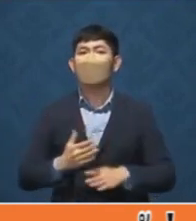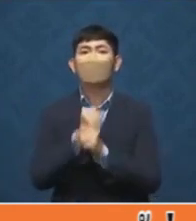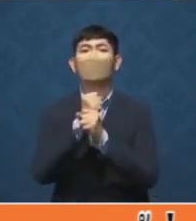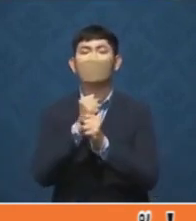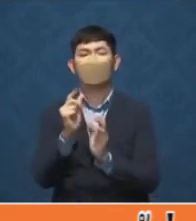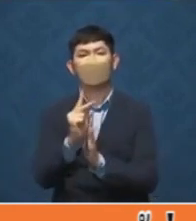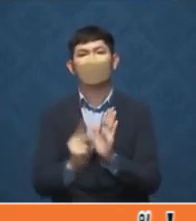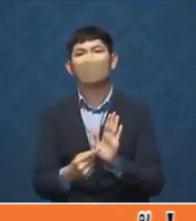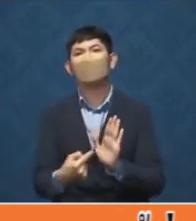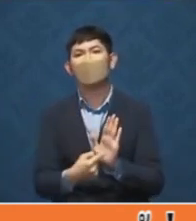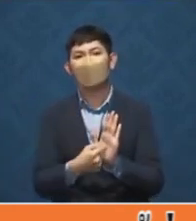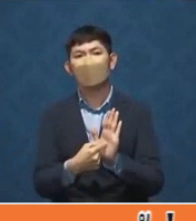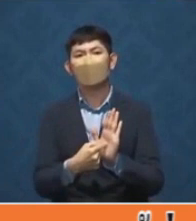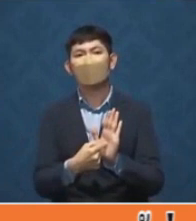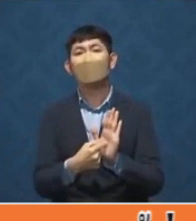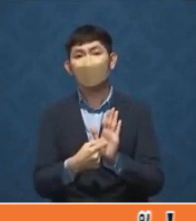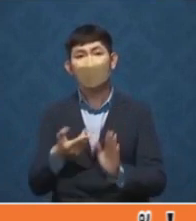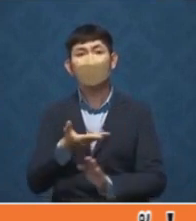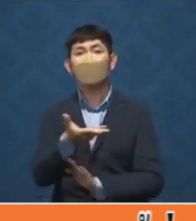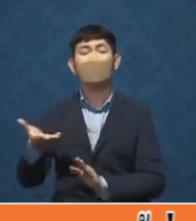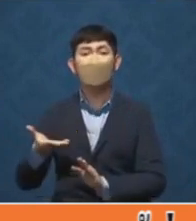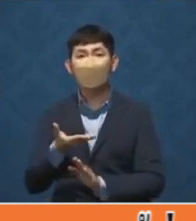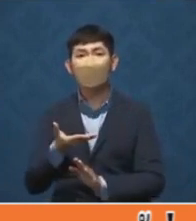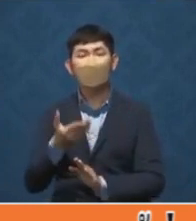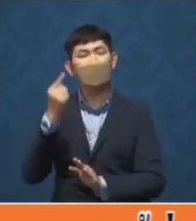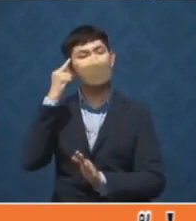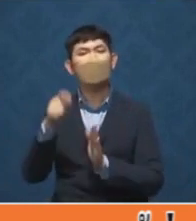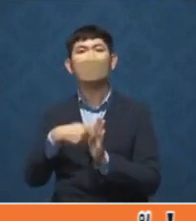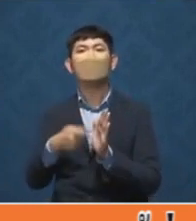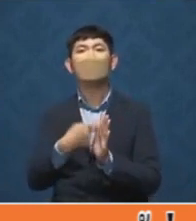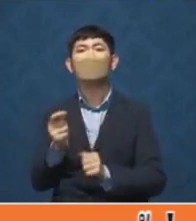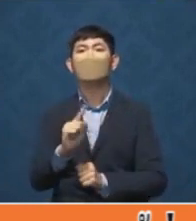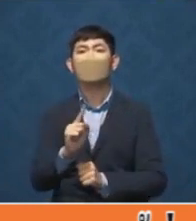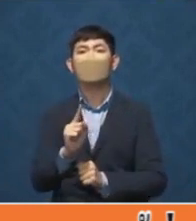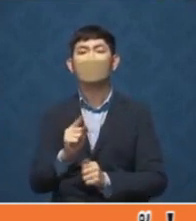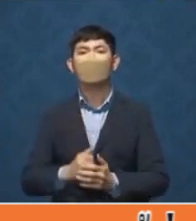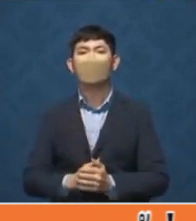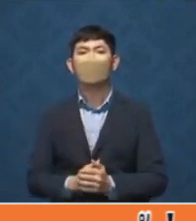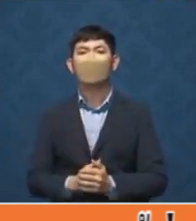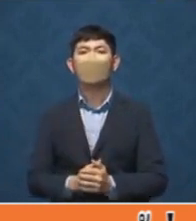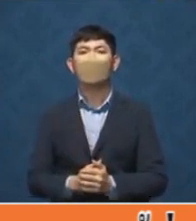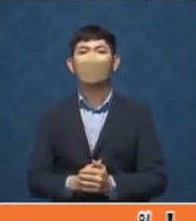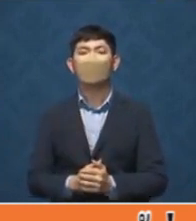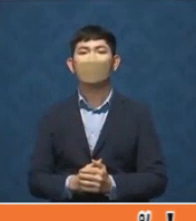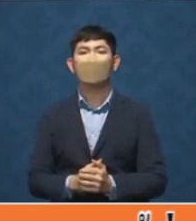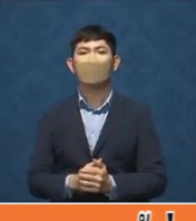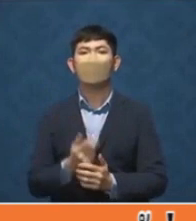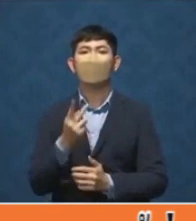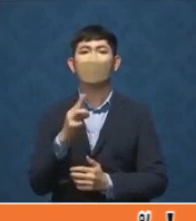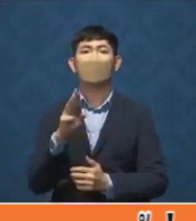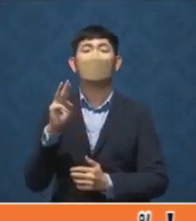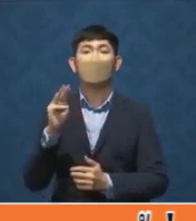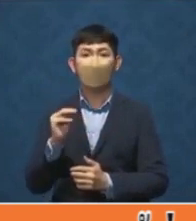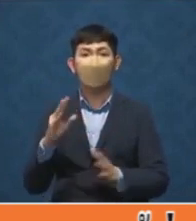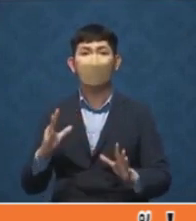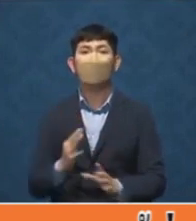หมายฉบับนี้เนี่ยพวกท่านจะให้เหตุผลไว้อย่างไรแล้วครม.